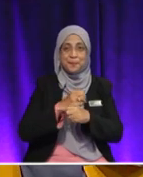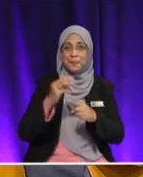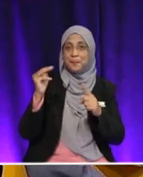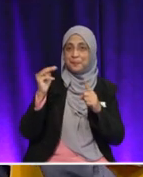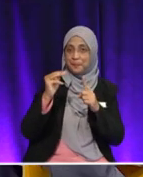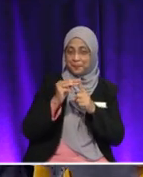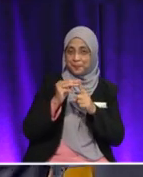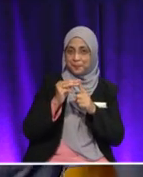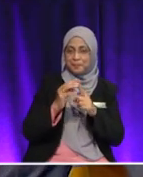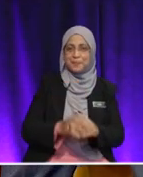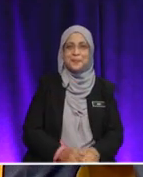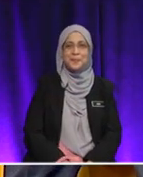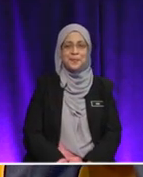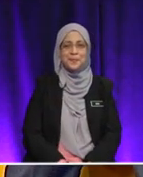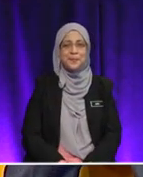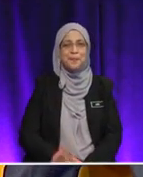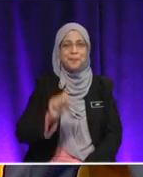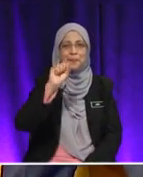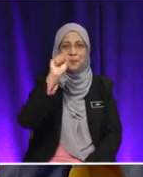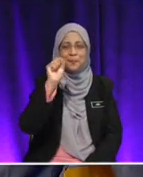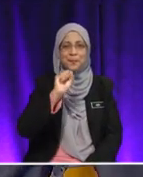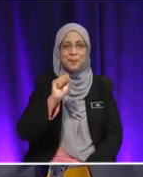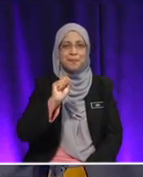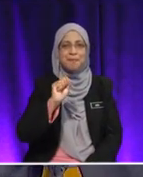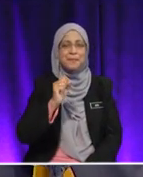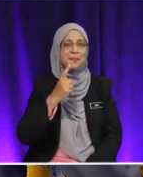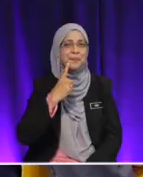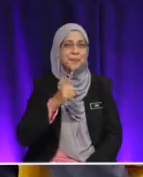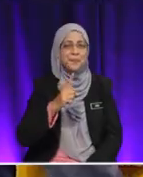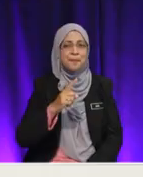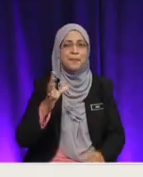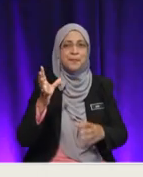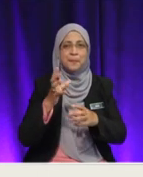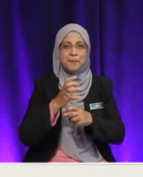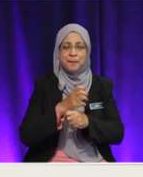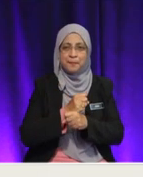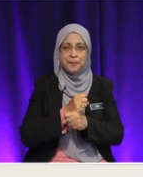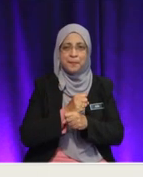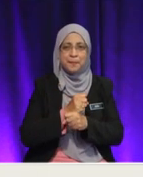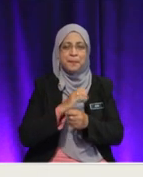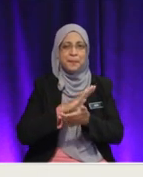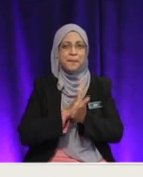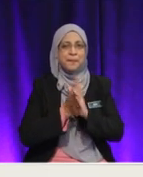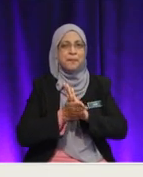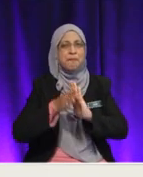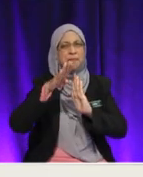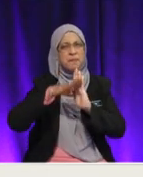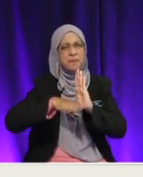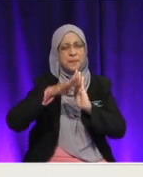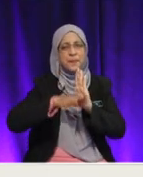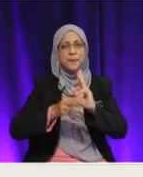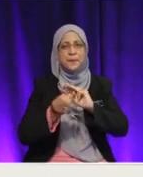makan seterusnya pula seolah yang ini jawaban pula dapat meringankan beban mangsa yang terlibat dapat